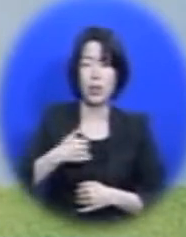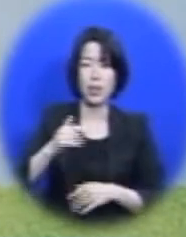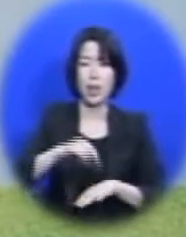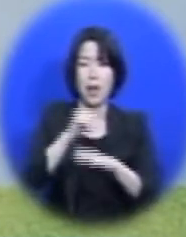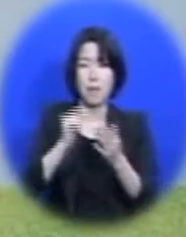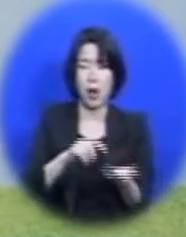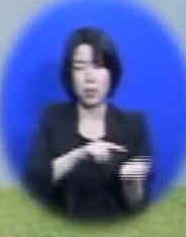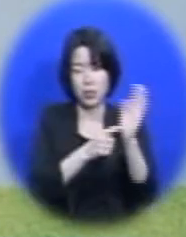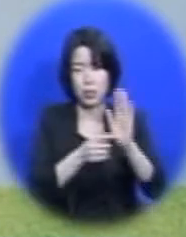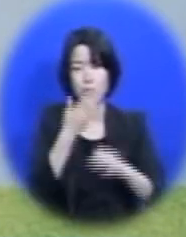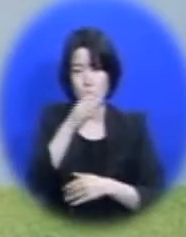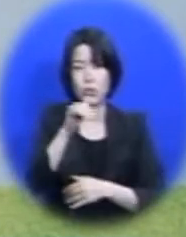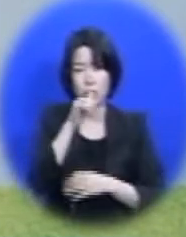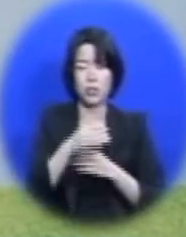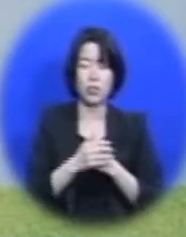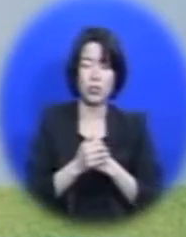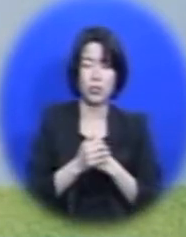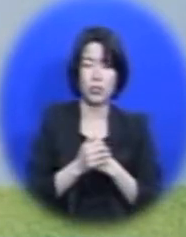드러낼 수는 있습니다.